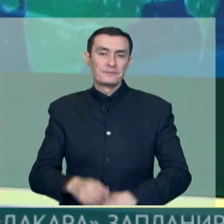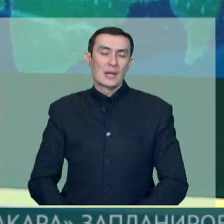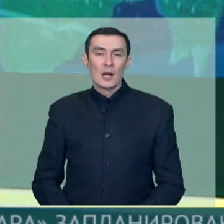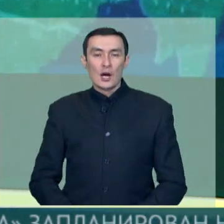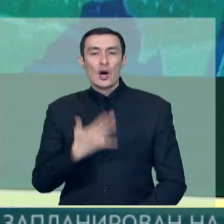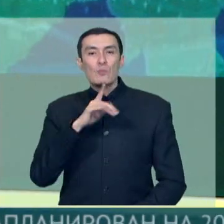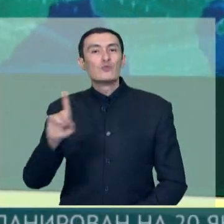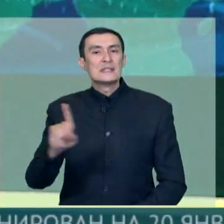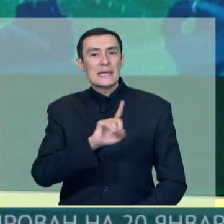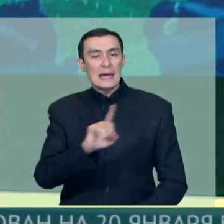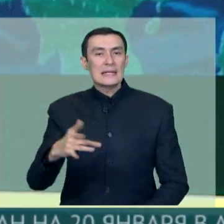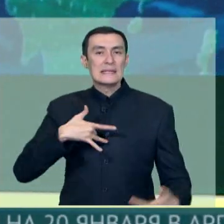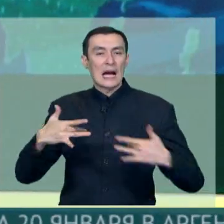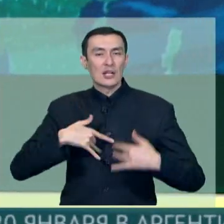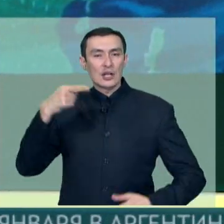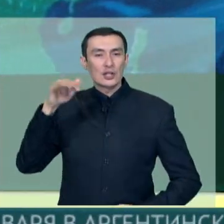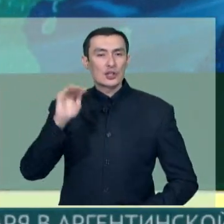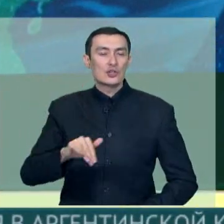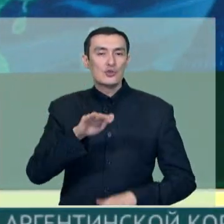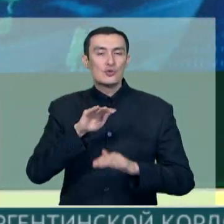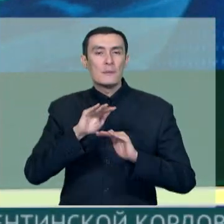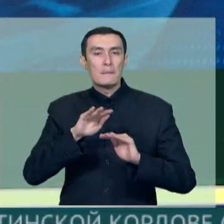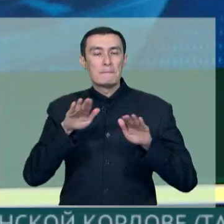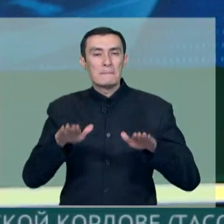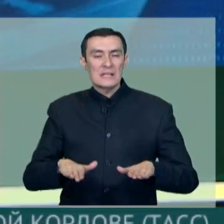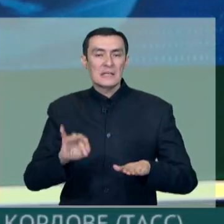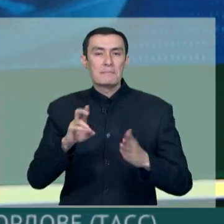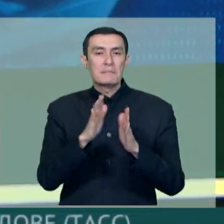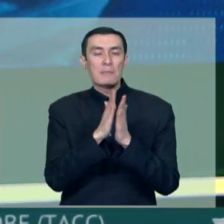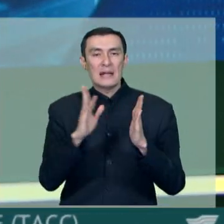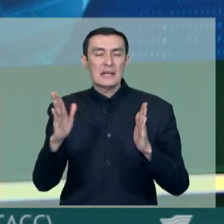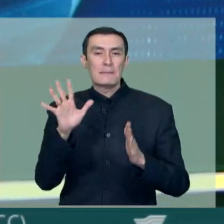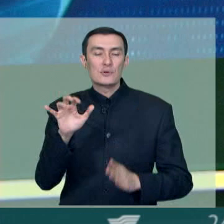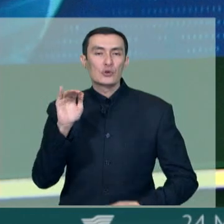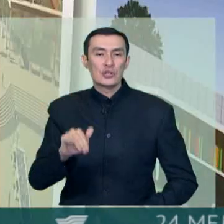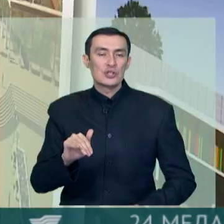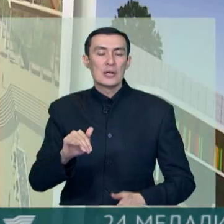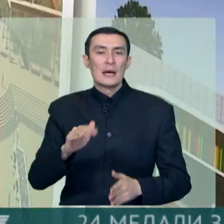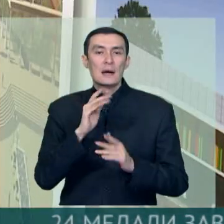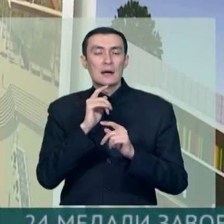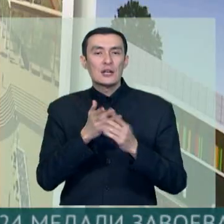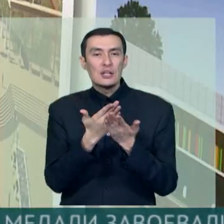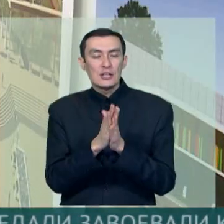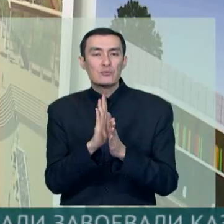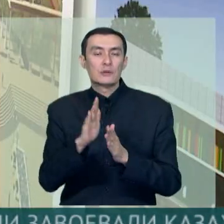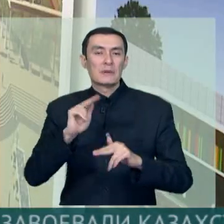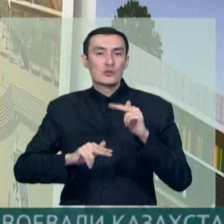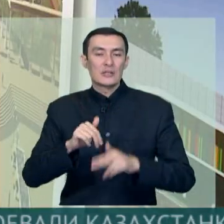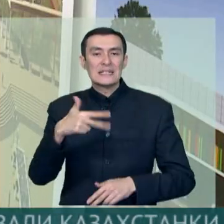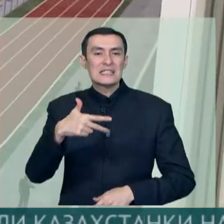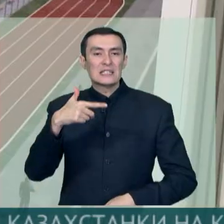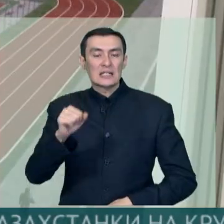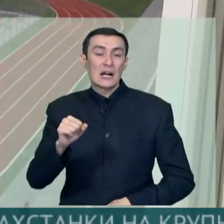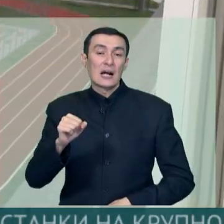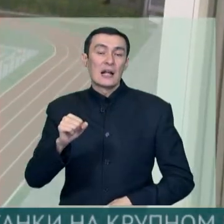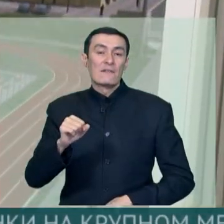Музей, театр на 1000 мест и библиотека с фондом в 500 тысяч книг. Такой культурный центр будет построен на 30 тысячах